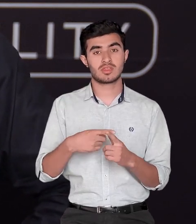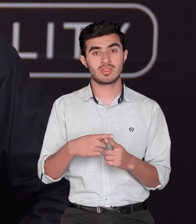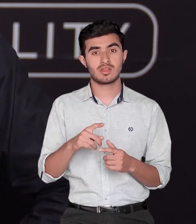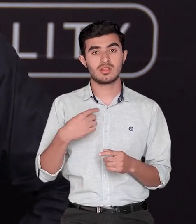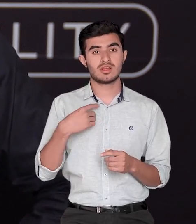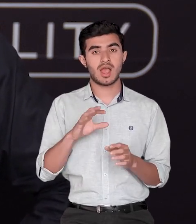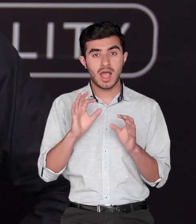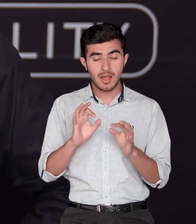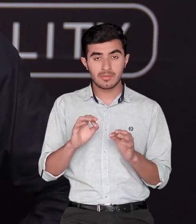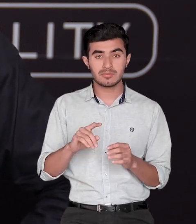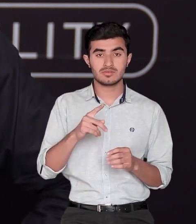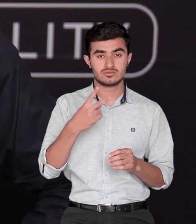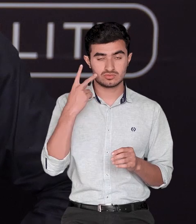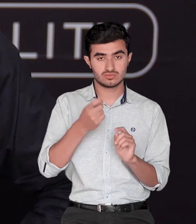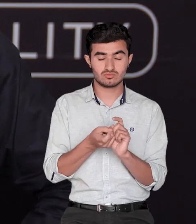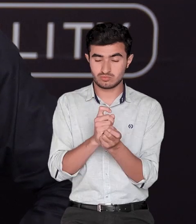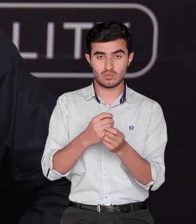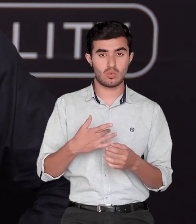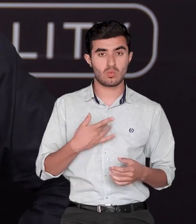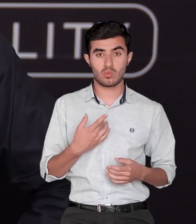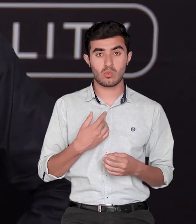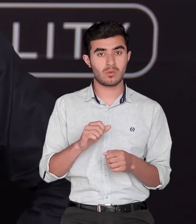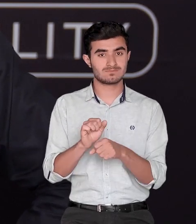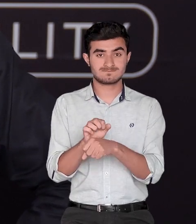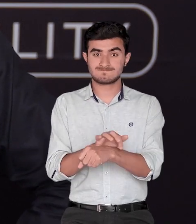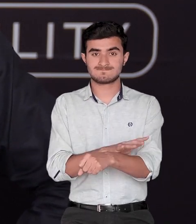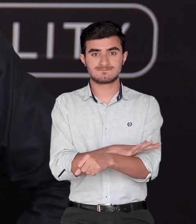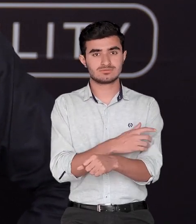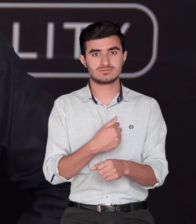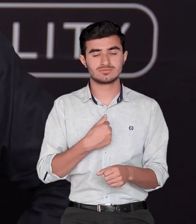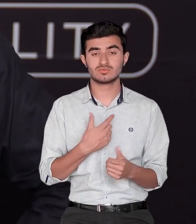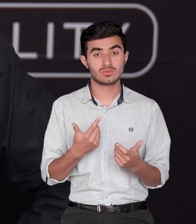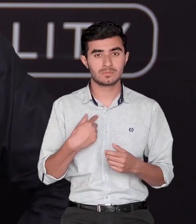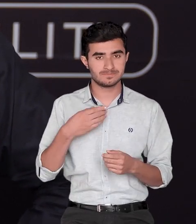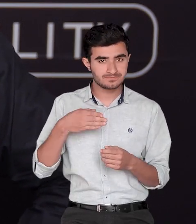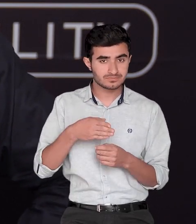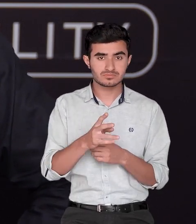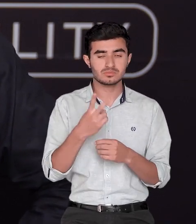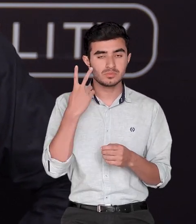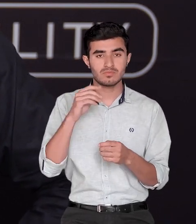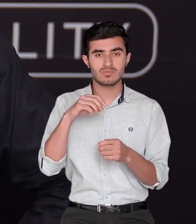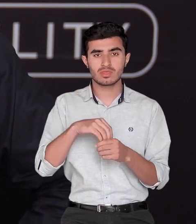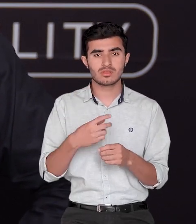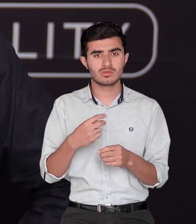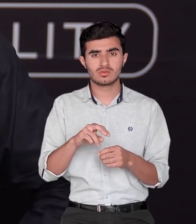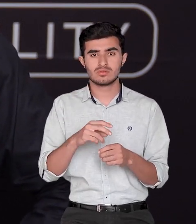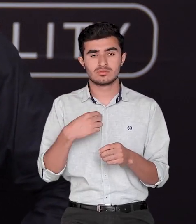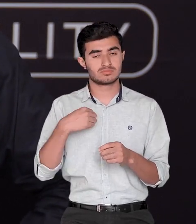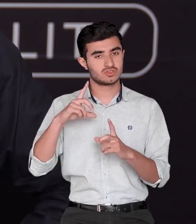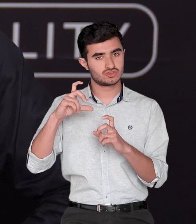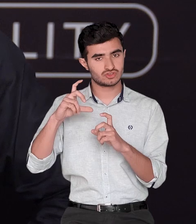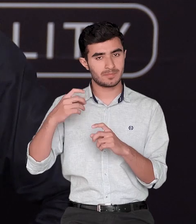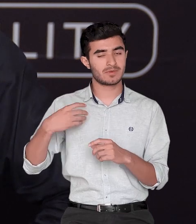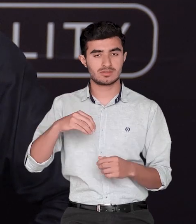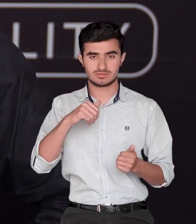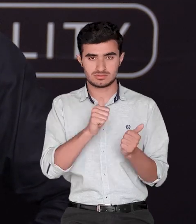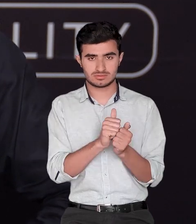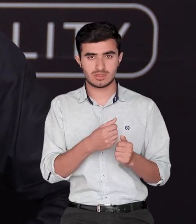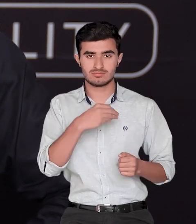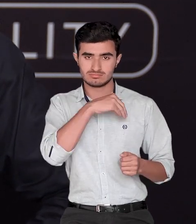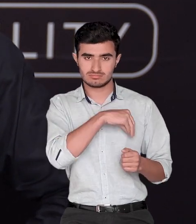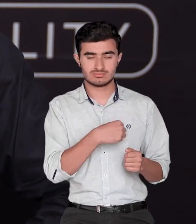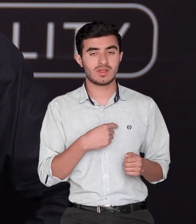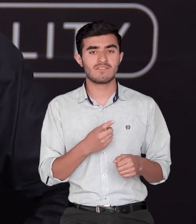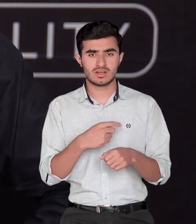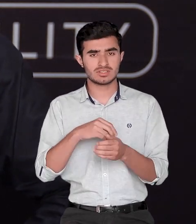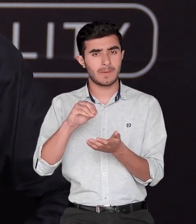मेरा ख़्याल है कि मैं उसको एक टर्निंग पॉइंट कहता हूँ। जब मैं वहाँ पहुँचा तो इट वाज़ अ नवंबर, और कैमरा मैंने अपना